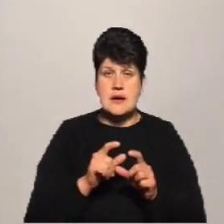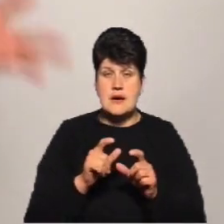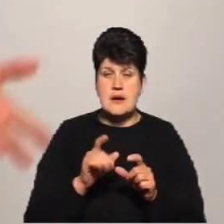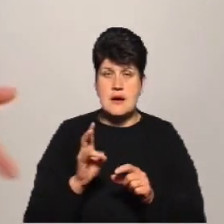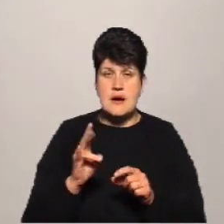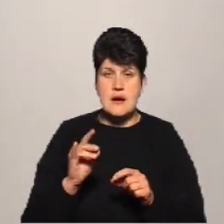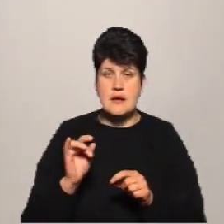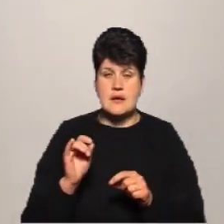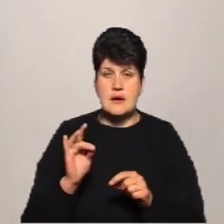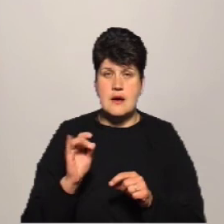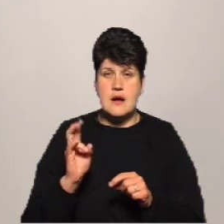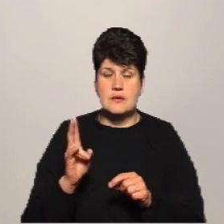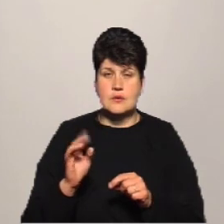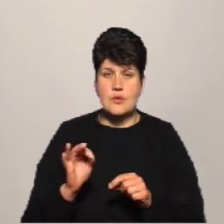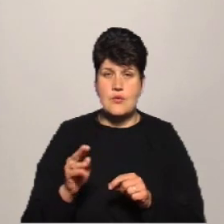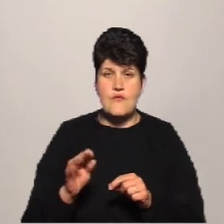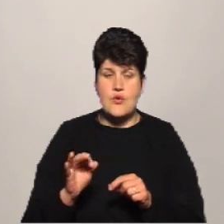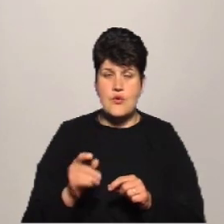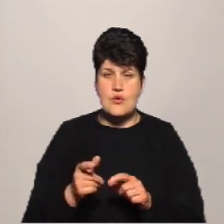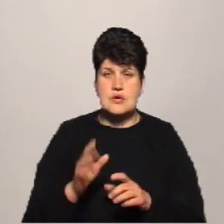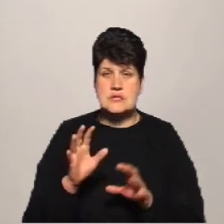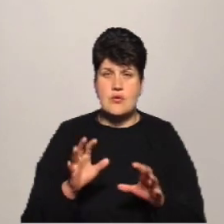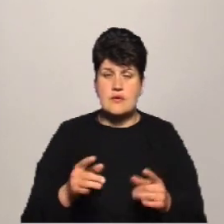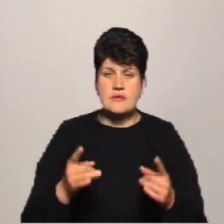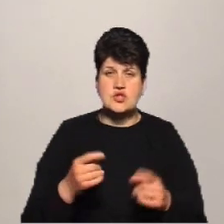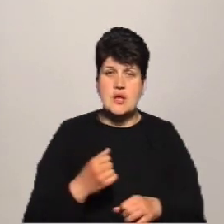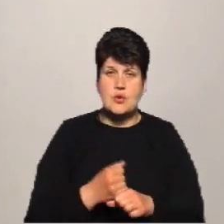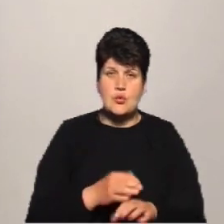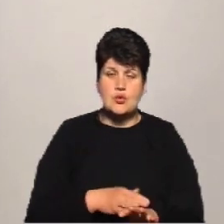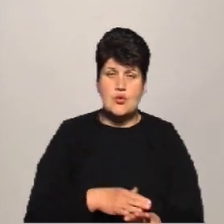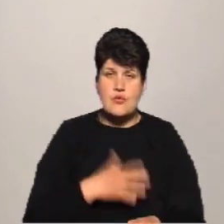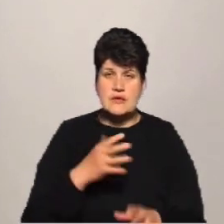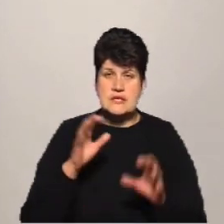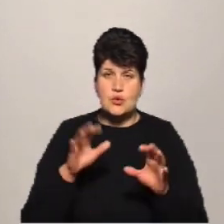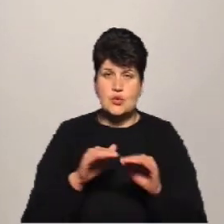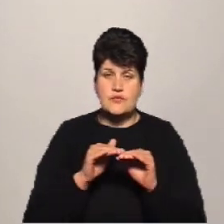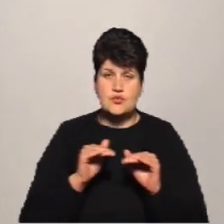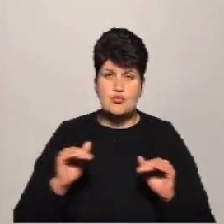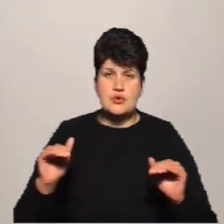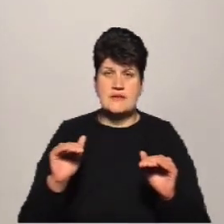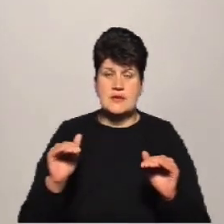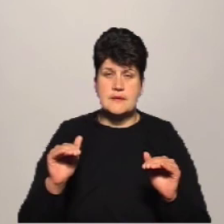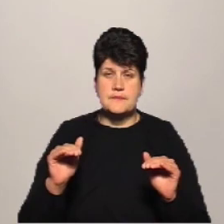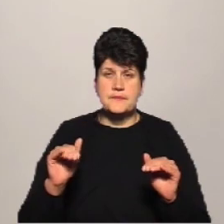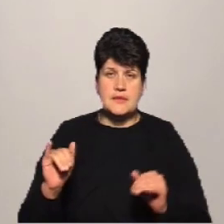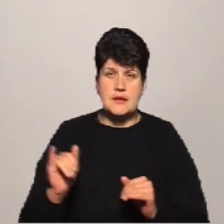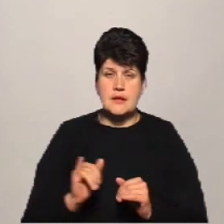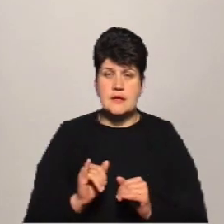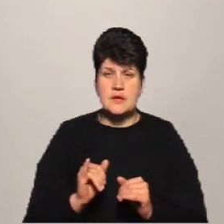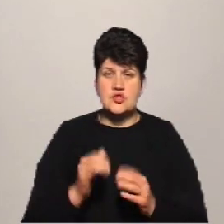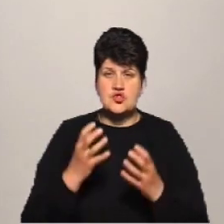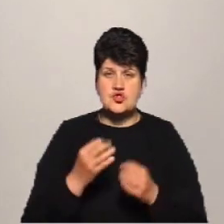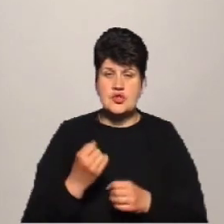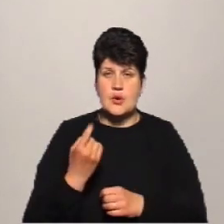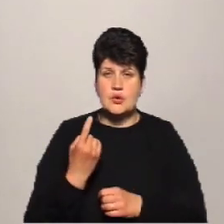величезна робота довготривала на законодавчому рівні. І ще одне.